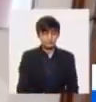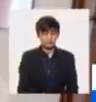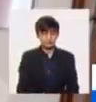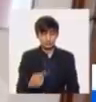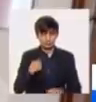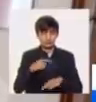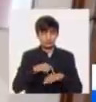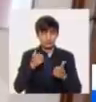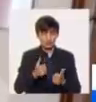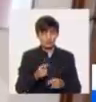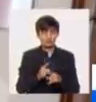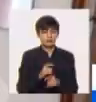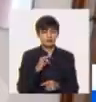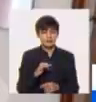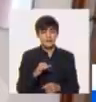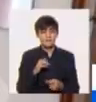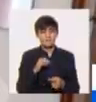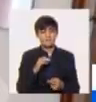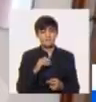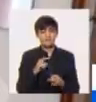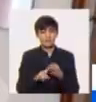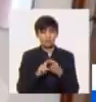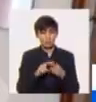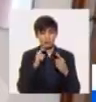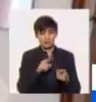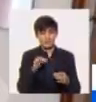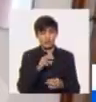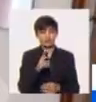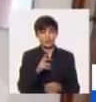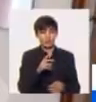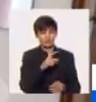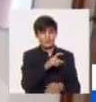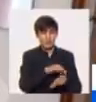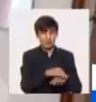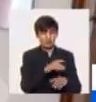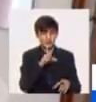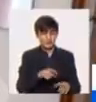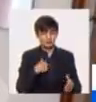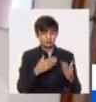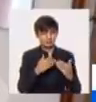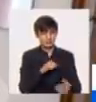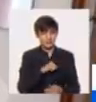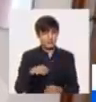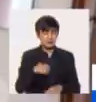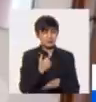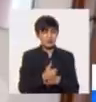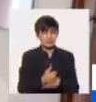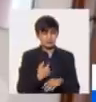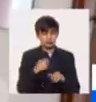Жағдайларымыз жақсы. Вирусқа қарсы, вирусы бар науқастармен жұмыс істеген кезде ең алдыменен